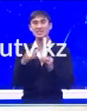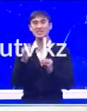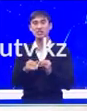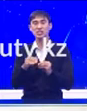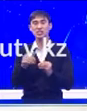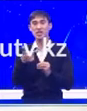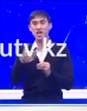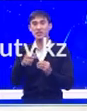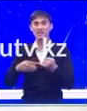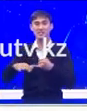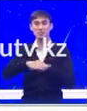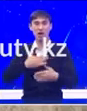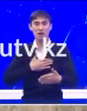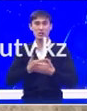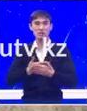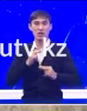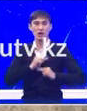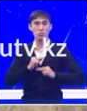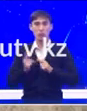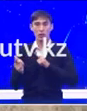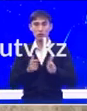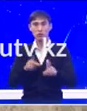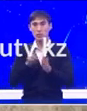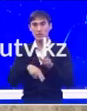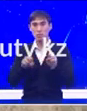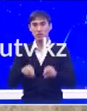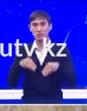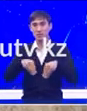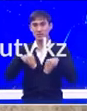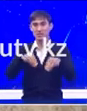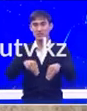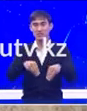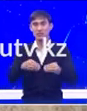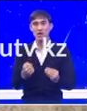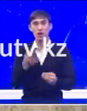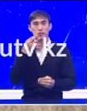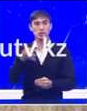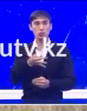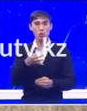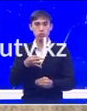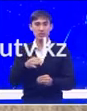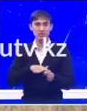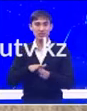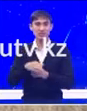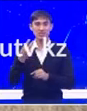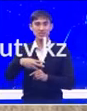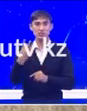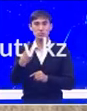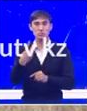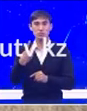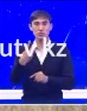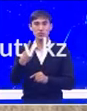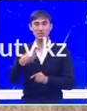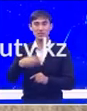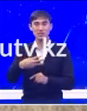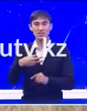земли кроме того активно ведутся работы по подготовке безопасного посадочного материала в алматинской области действуют 30 питомников по выращиванию